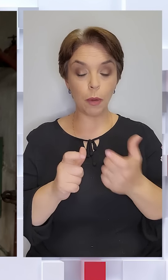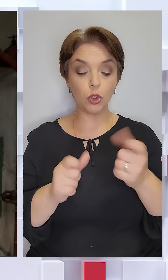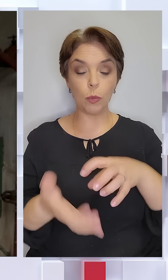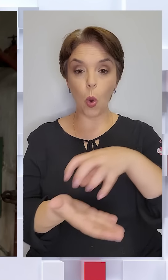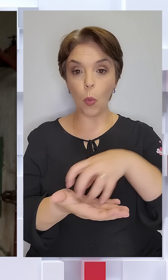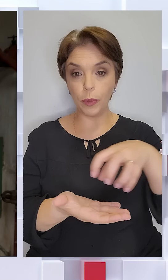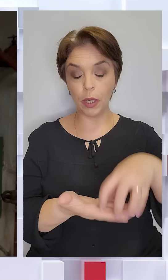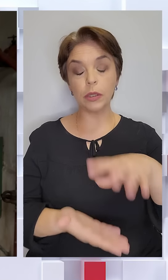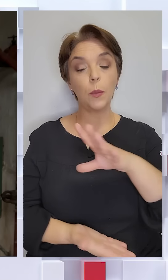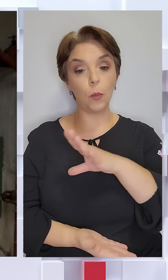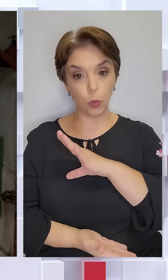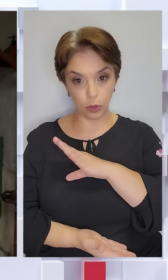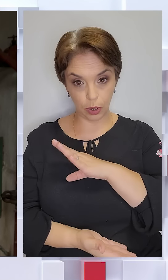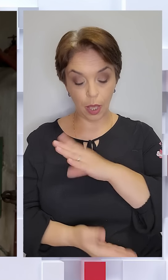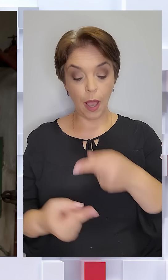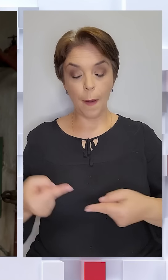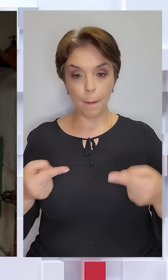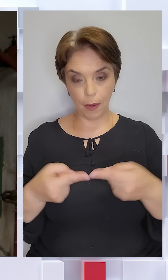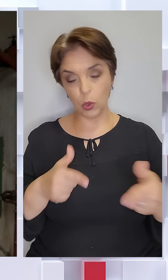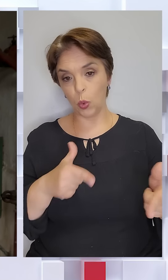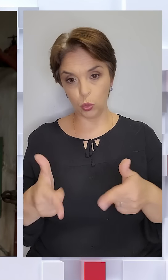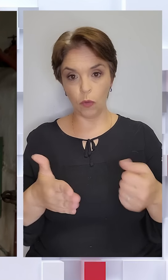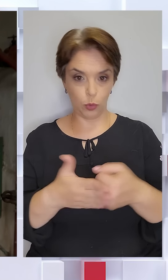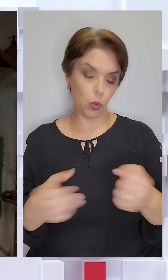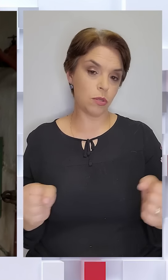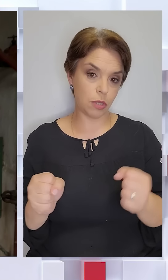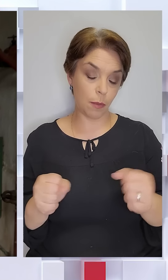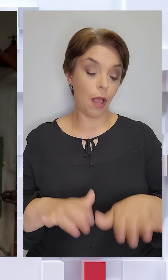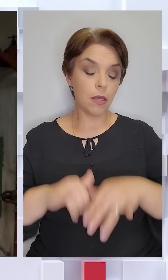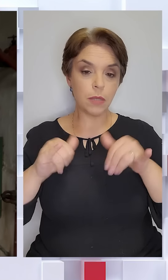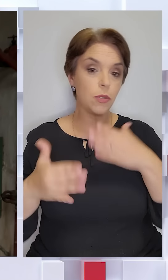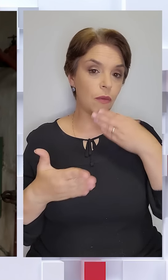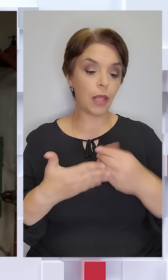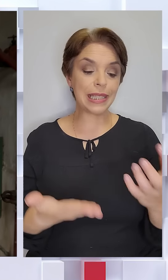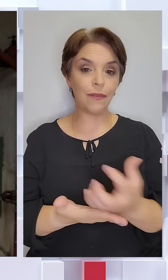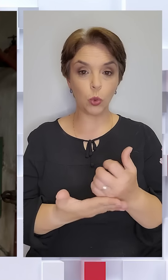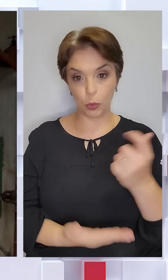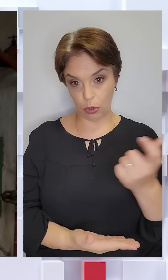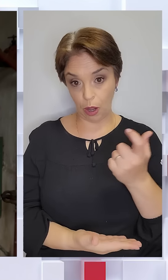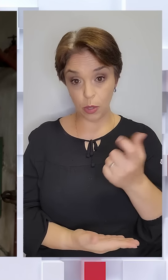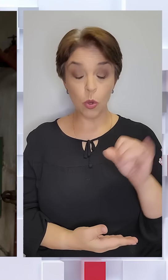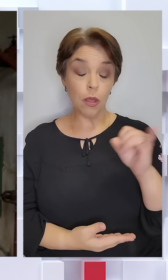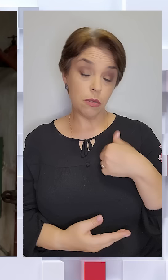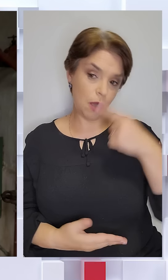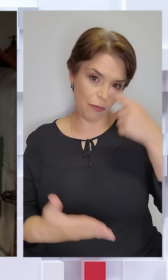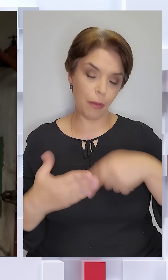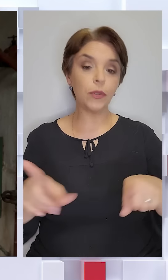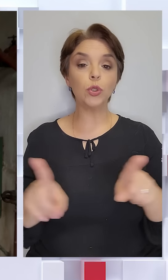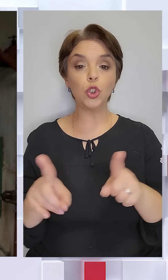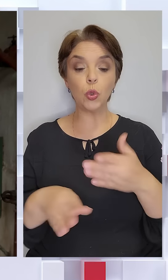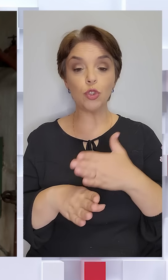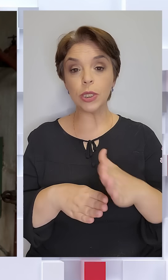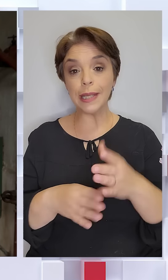щоб об'єкти були певною мірою готові до зими. Збільшуємо власний видобуток газу, і я впевнений, що